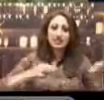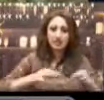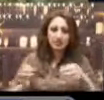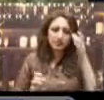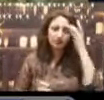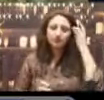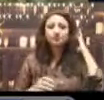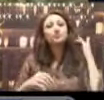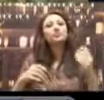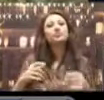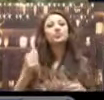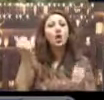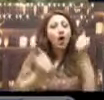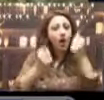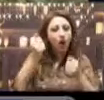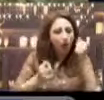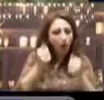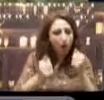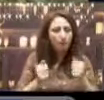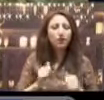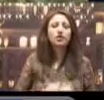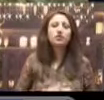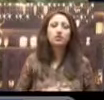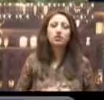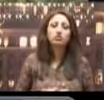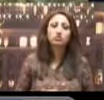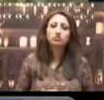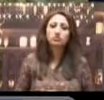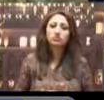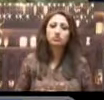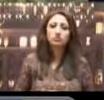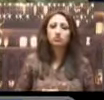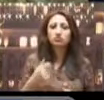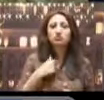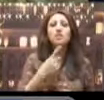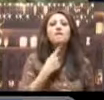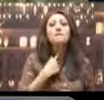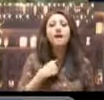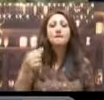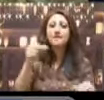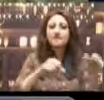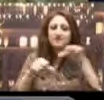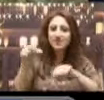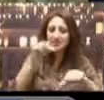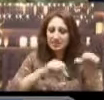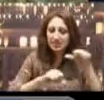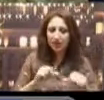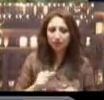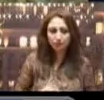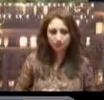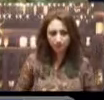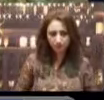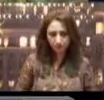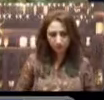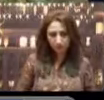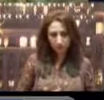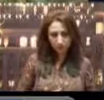قوه وانتاج وسيارات، فلا يعني كنت بحب بقى الفيزياء وبحب